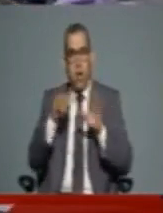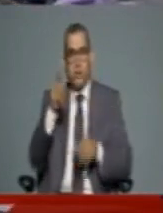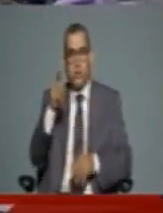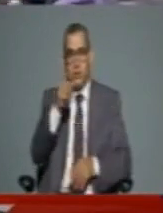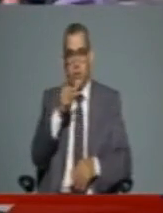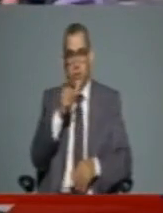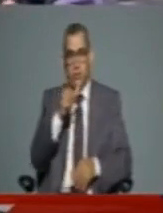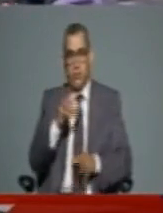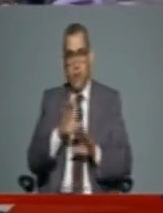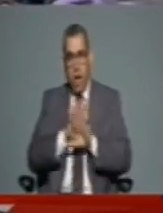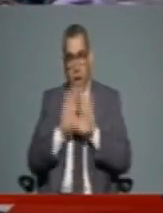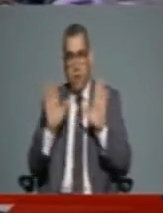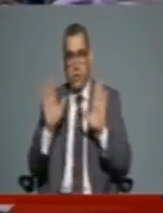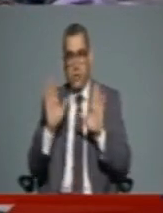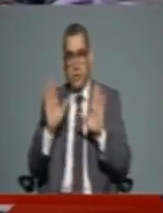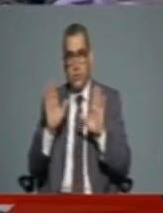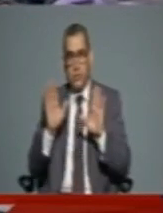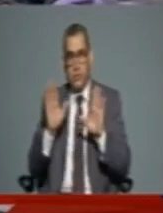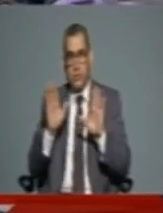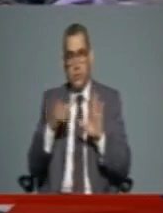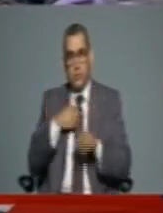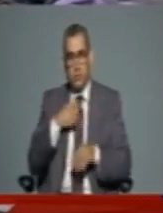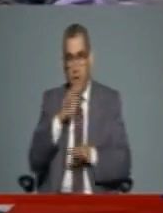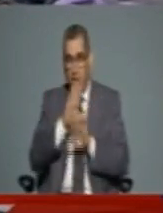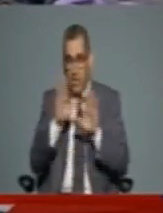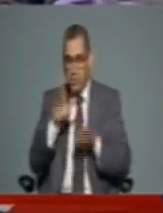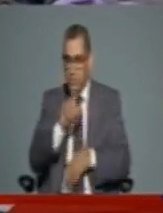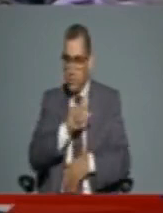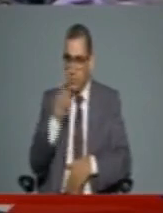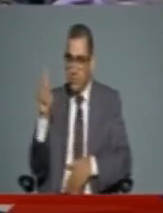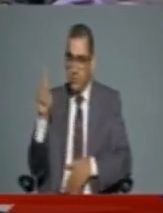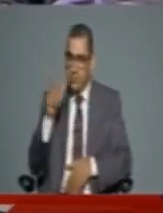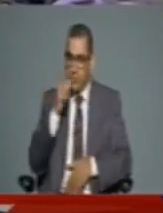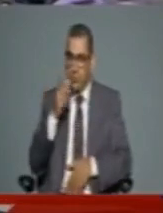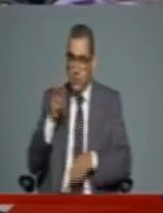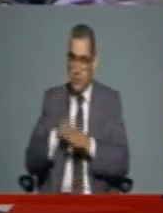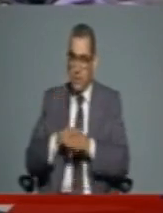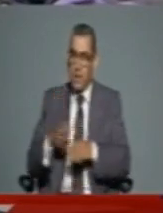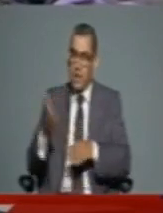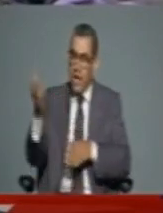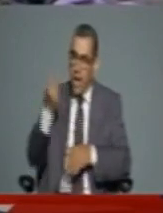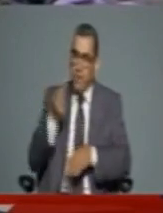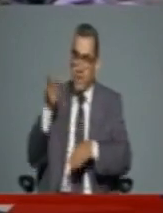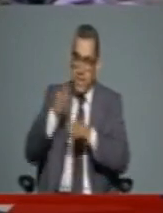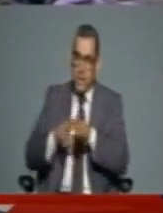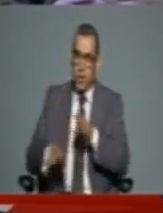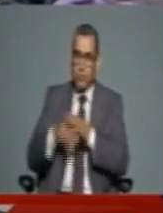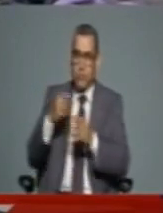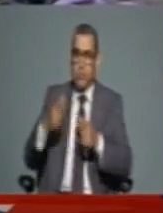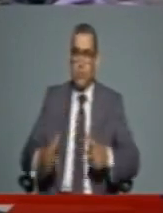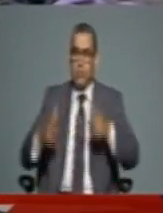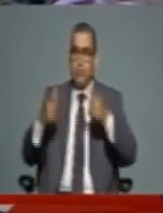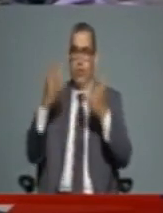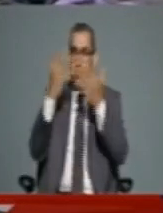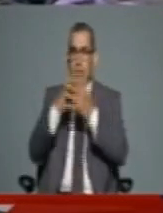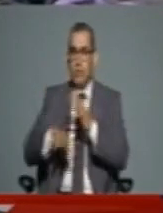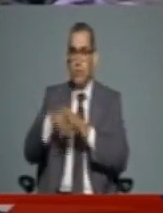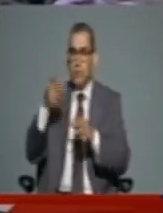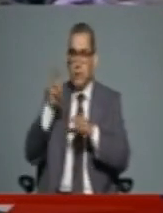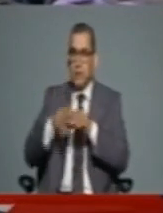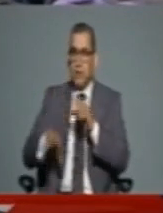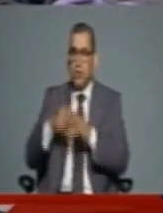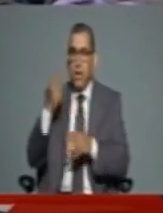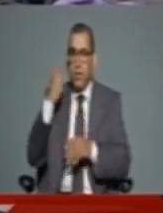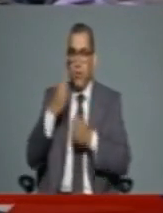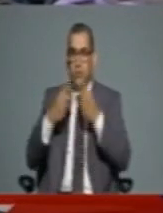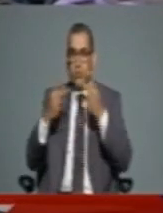خلاص فقلنا لا احنا نجيبهم تاني ونعمل مصانع جديده جدا. وحتى لما قلنا الانتاج